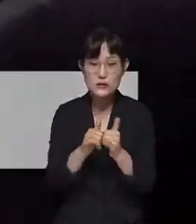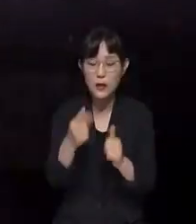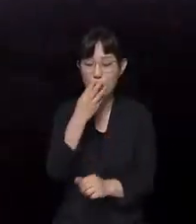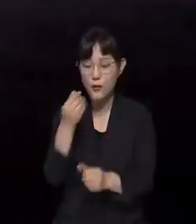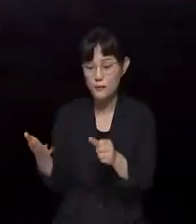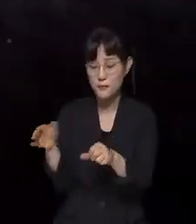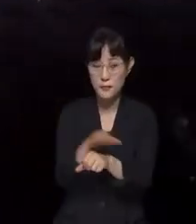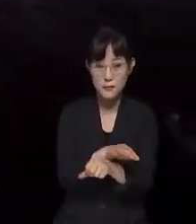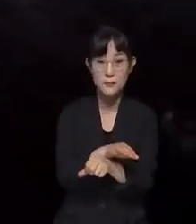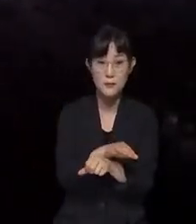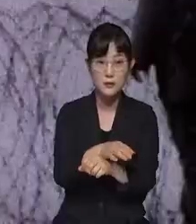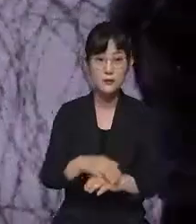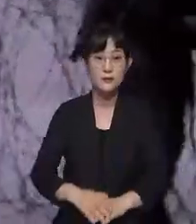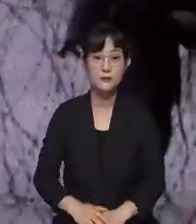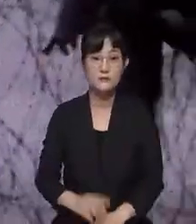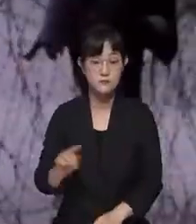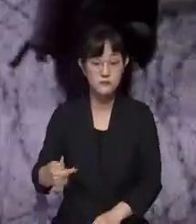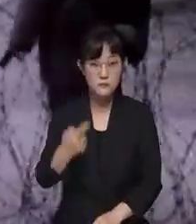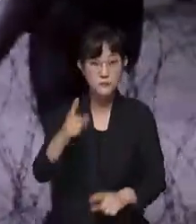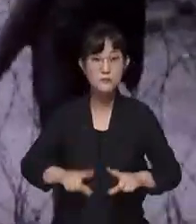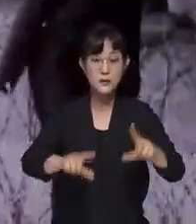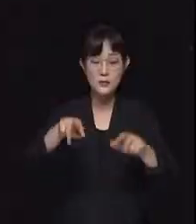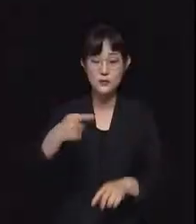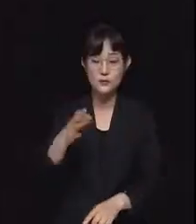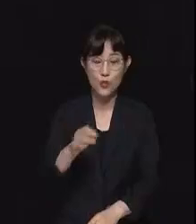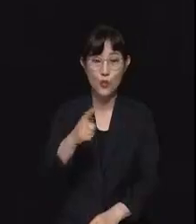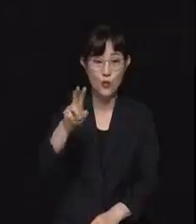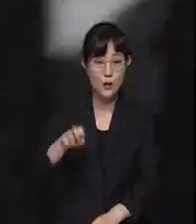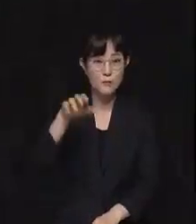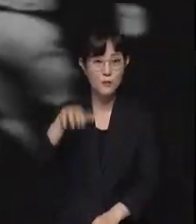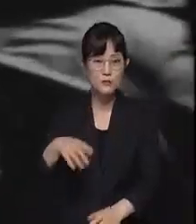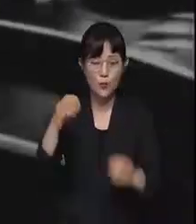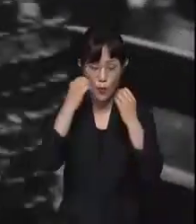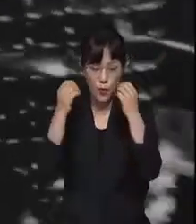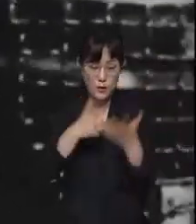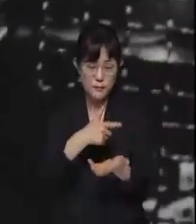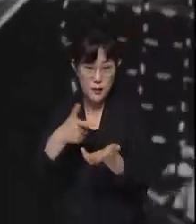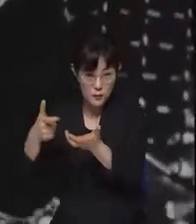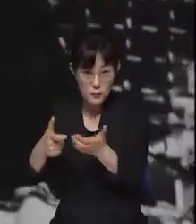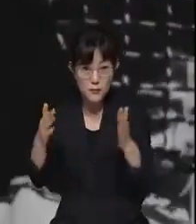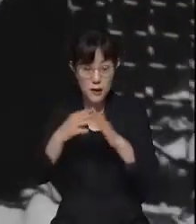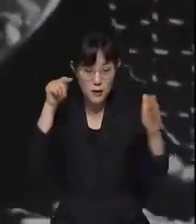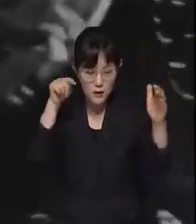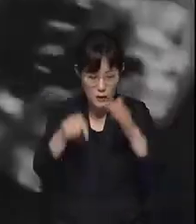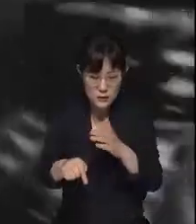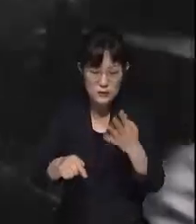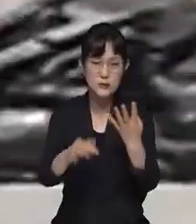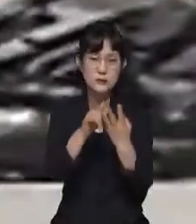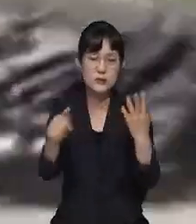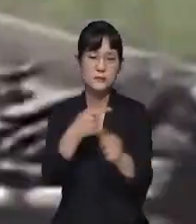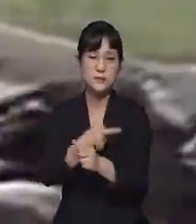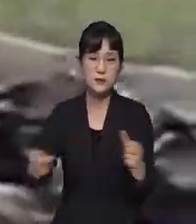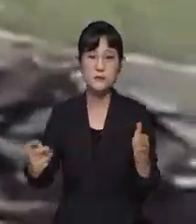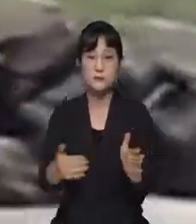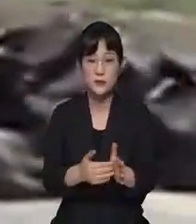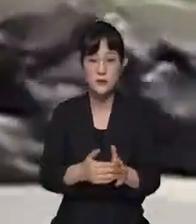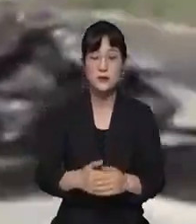안매장했습니다. 또 다음 날 송암동에서 5인 교전을 벌인 뒤 마을을 수색해 시민 4명을 즉결